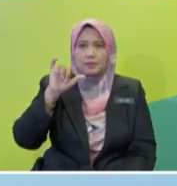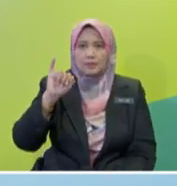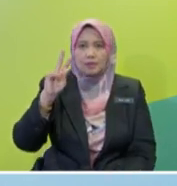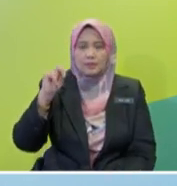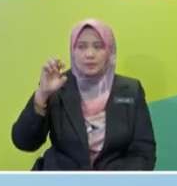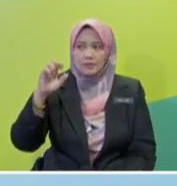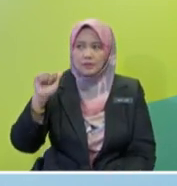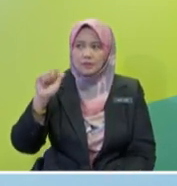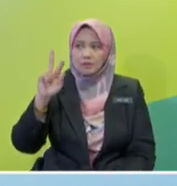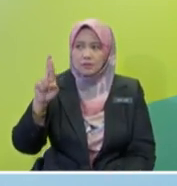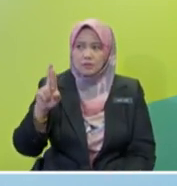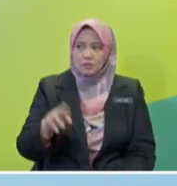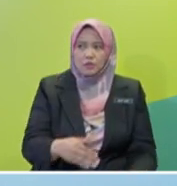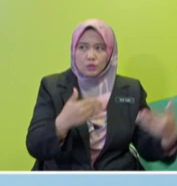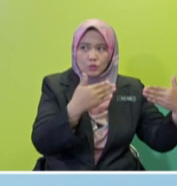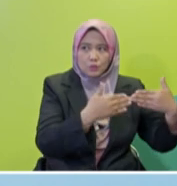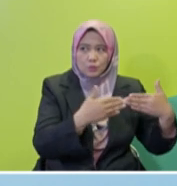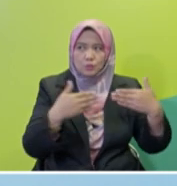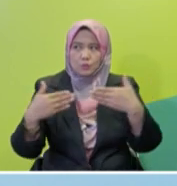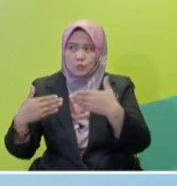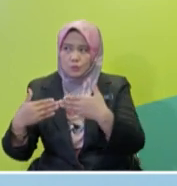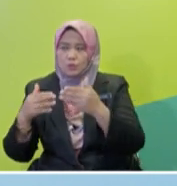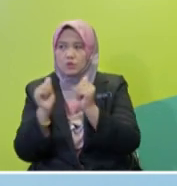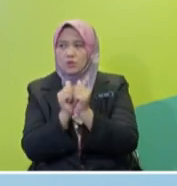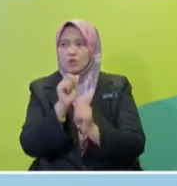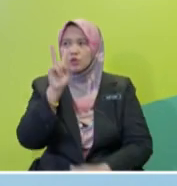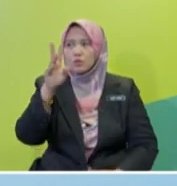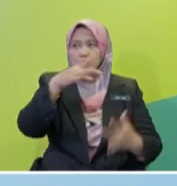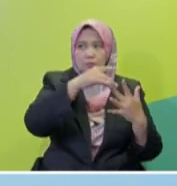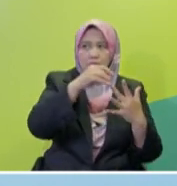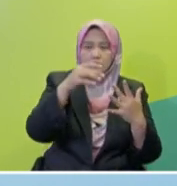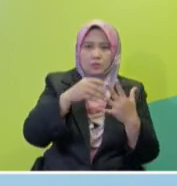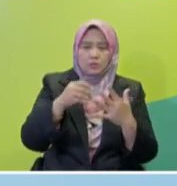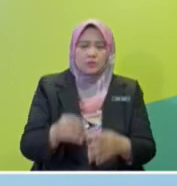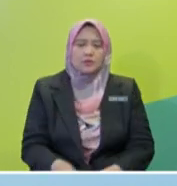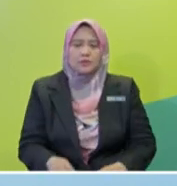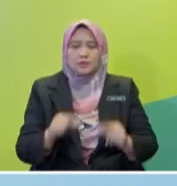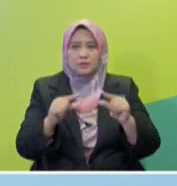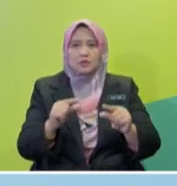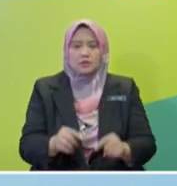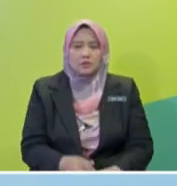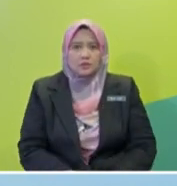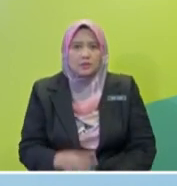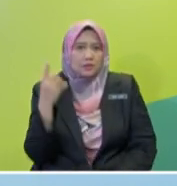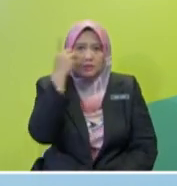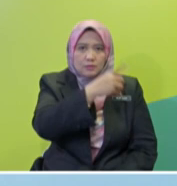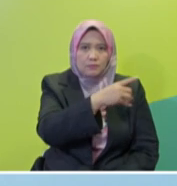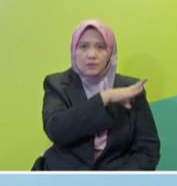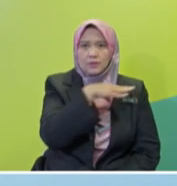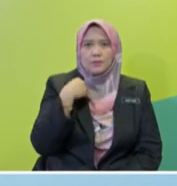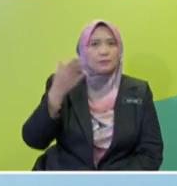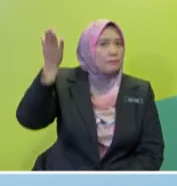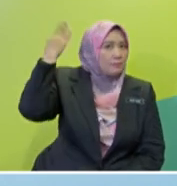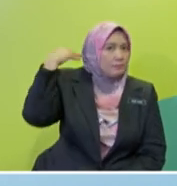menghubungkan setiap laman dengan dua pilihan pengemudian yaitu bergerak ke hadapan atau ke belakang gambar aja itu menunjukkan